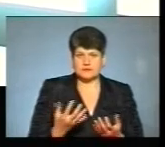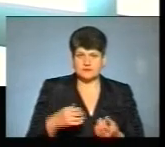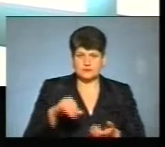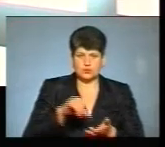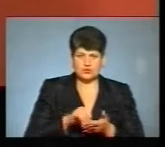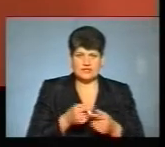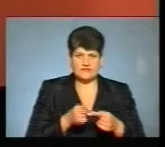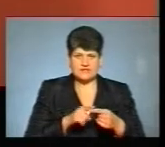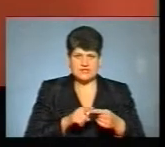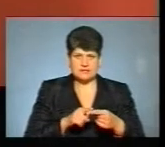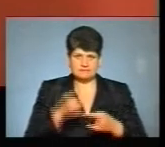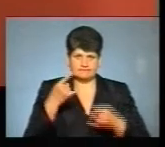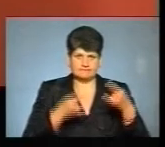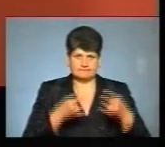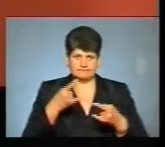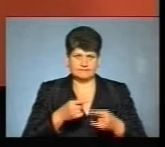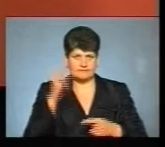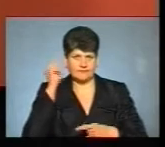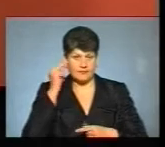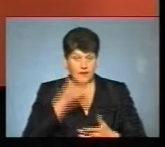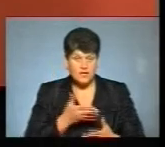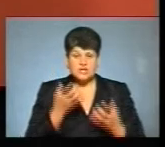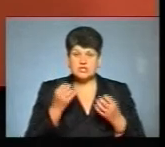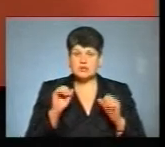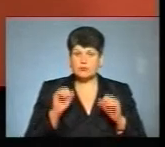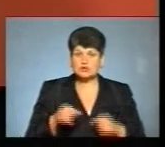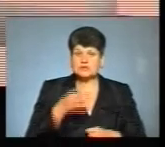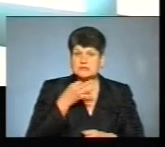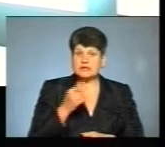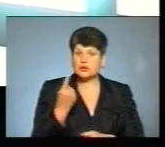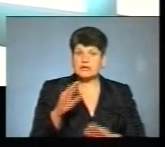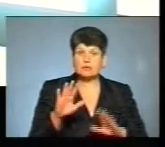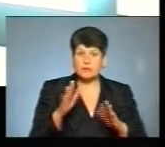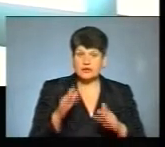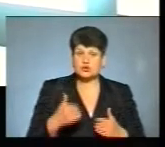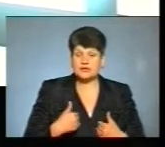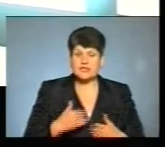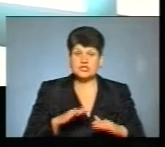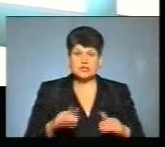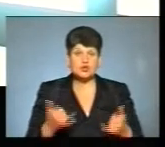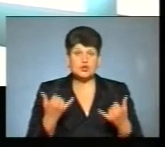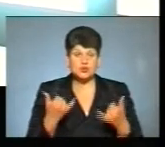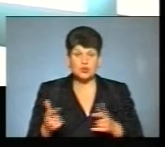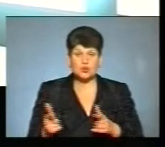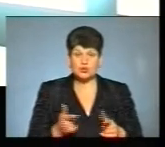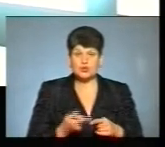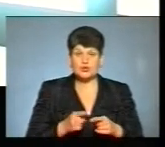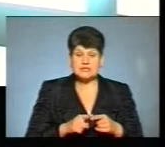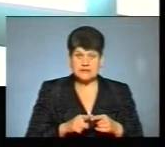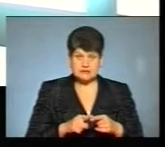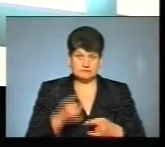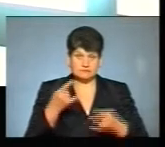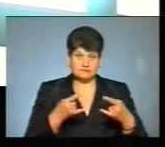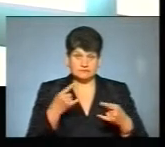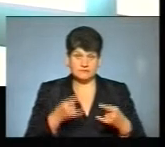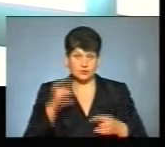у такій онлайн-школі. Можу ще один момент сказати, що наші діти сьогодні сьогодні, готуючись до такої онлайн-школи,